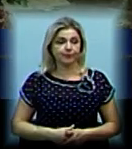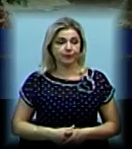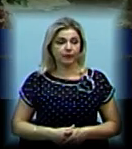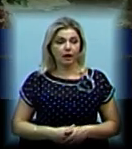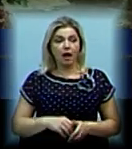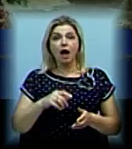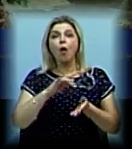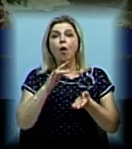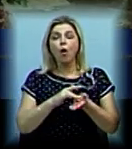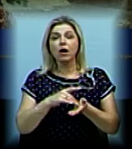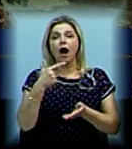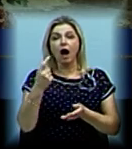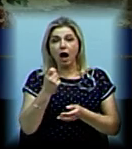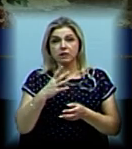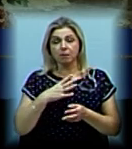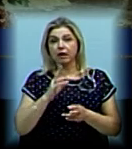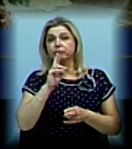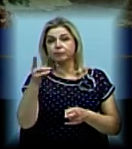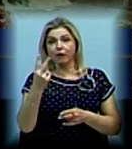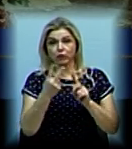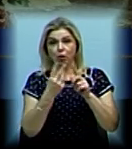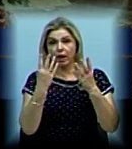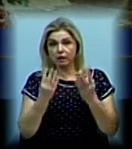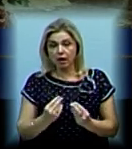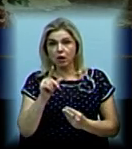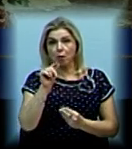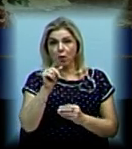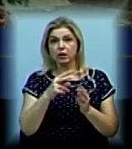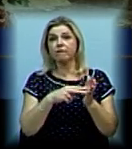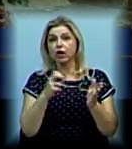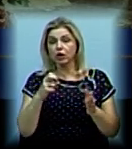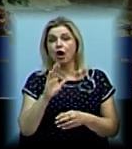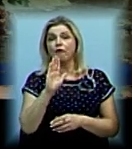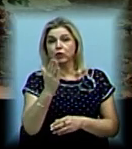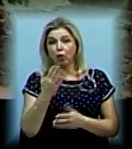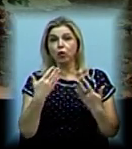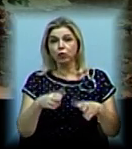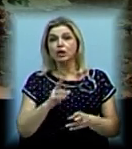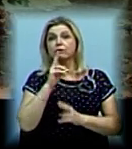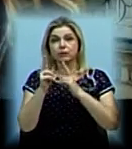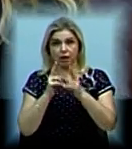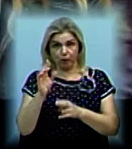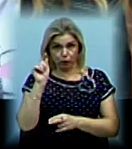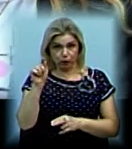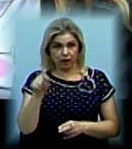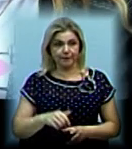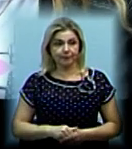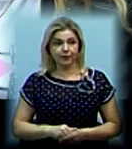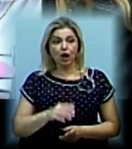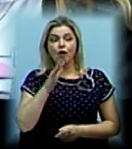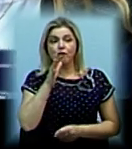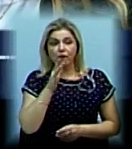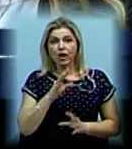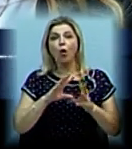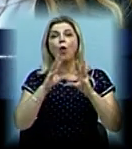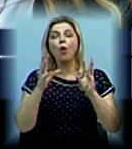До міськгазу звертались на другий день. У понеділок відключили. Вже у вівторок ми вже звертались туди. Під час проведення